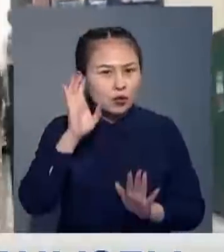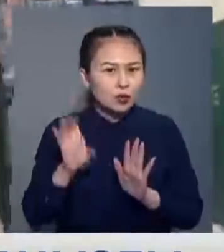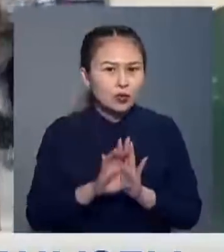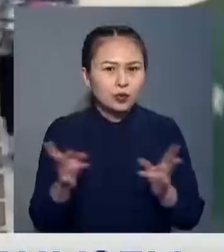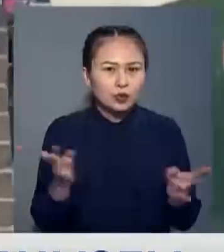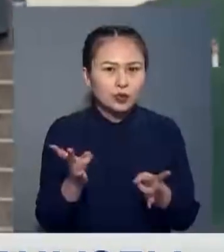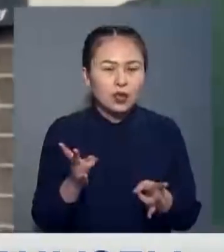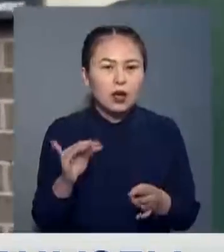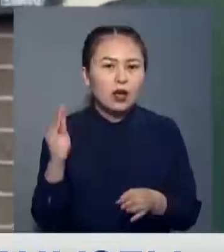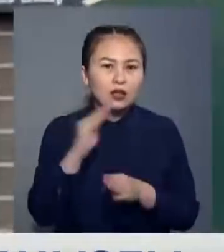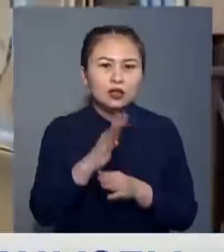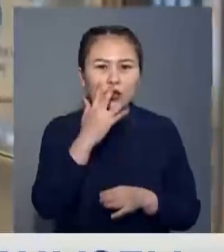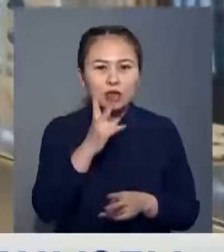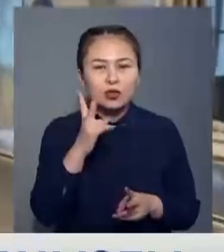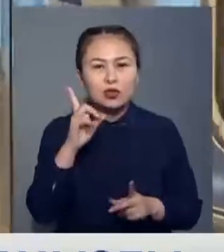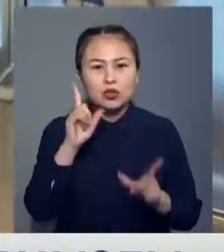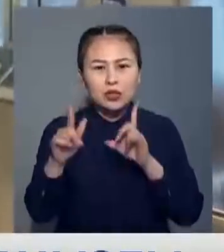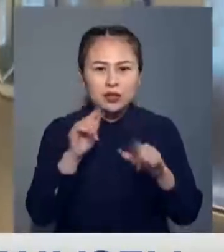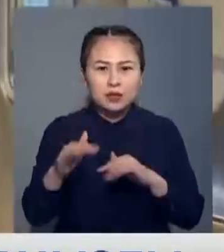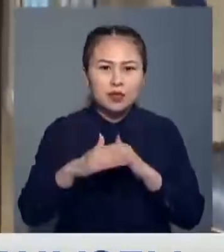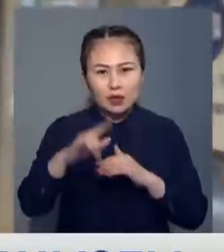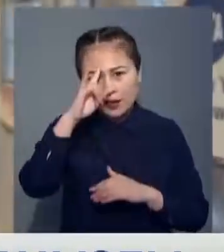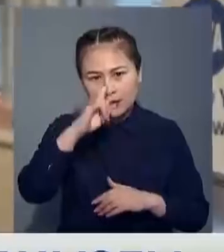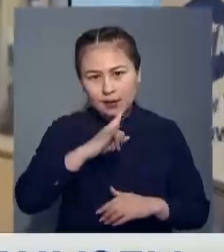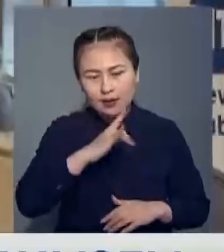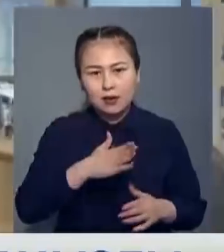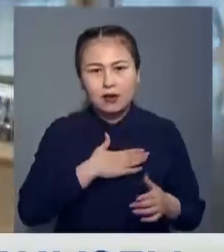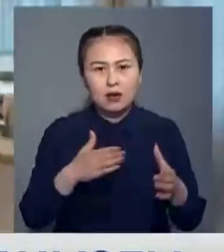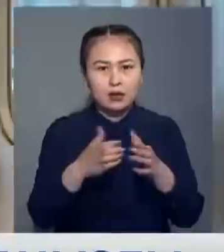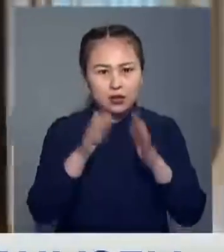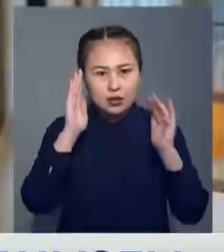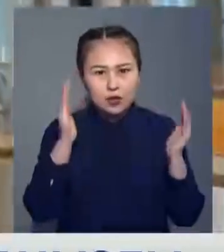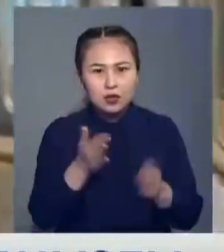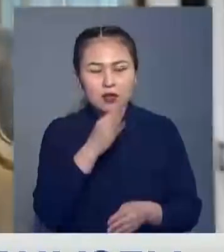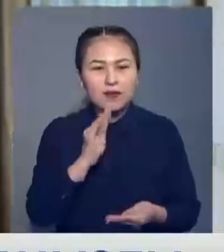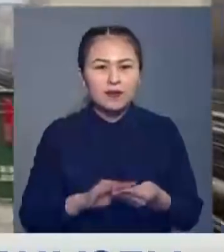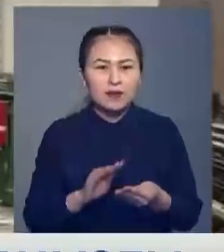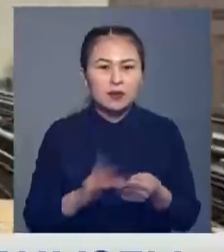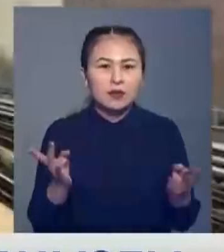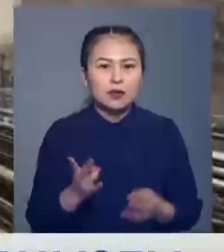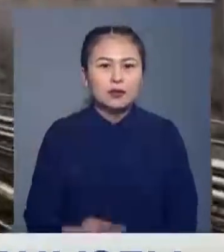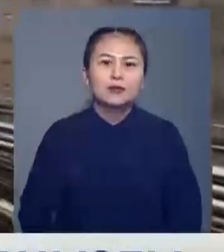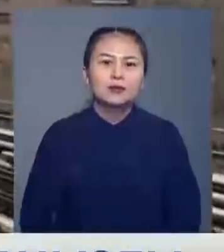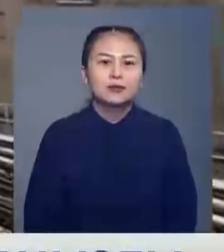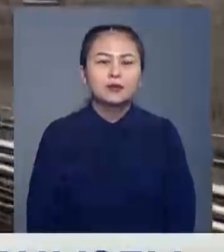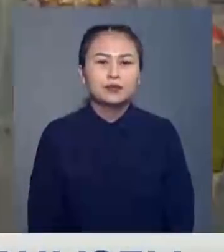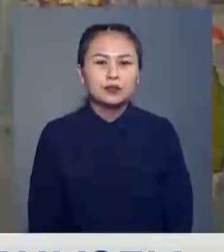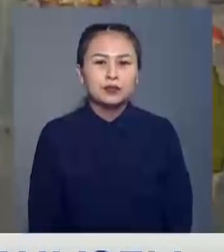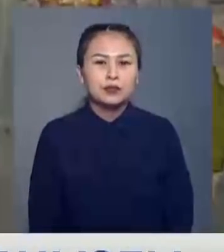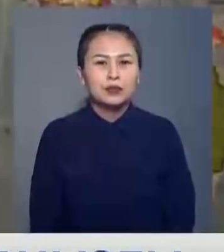бағынуды жөн көріп отыр. Ал шетелде жүрген жерлестеріміз қазақстандықтарды карантин режимін сақтауға шақырады.